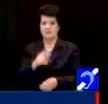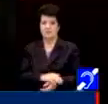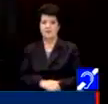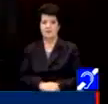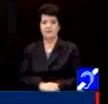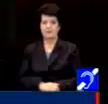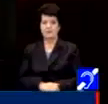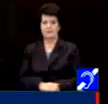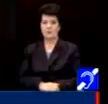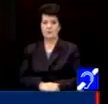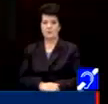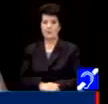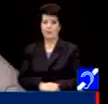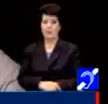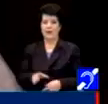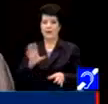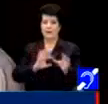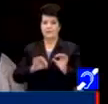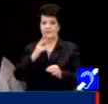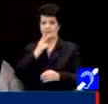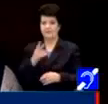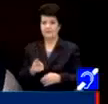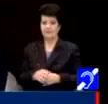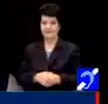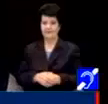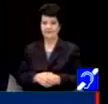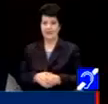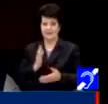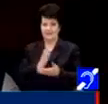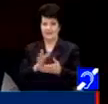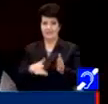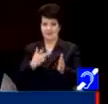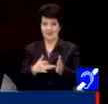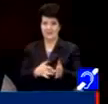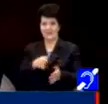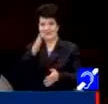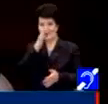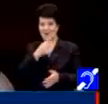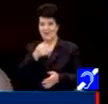aici? Ați ales sectorul potrivit? Suntem în centru Chișinău. Da.